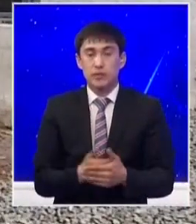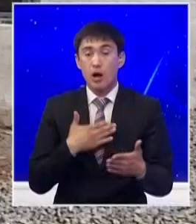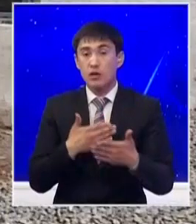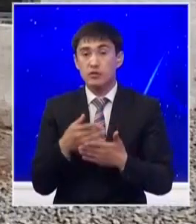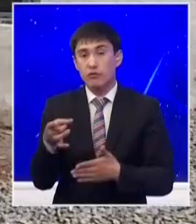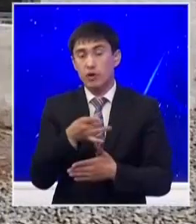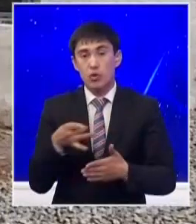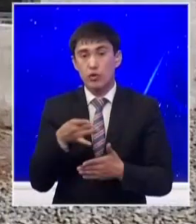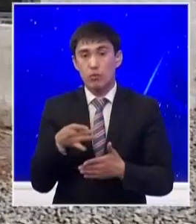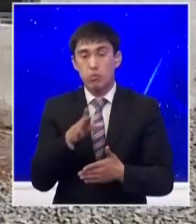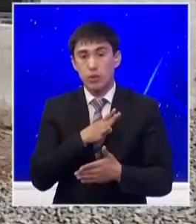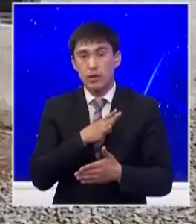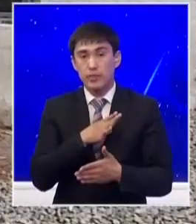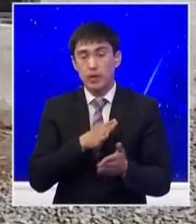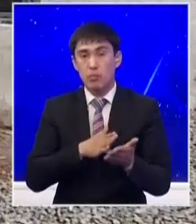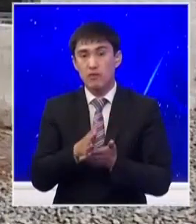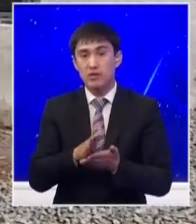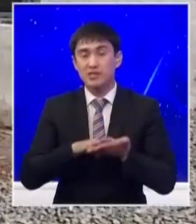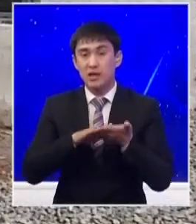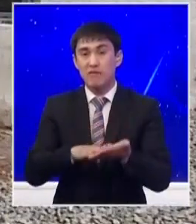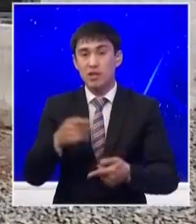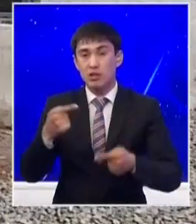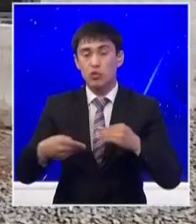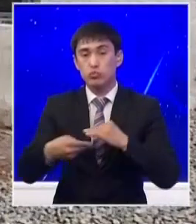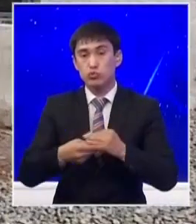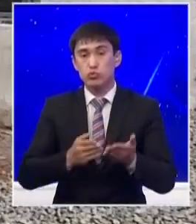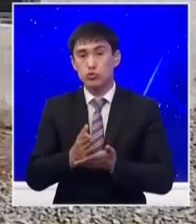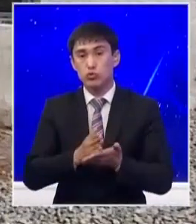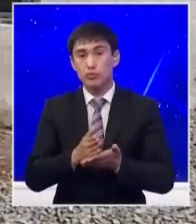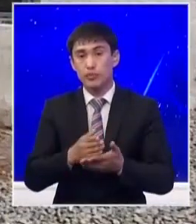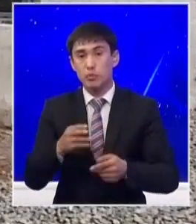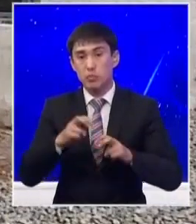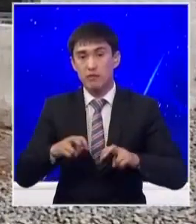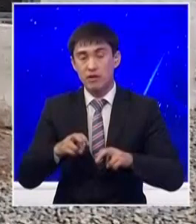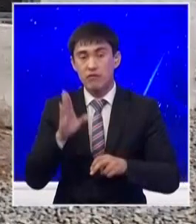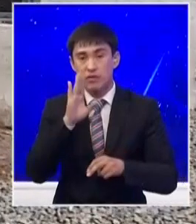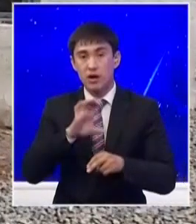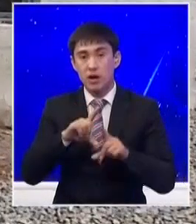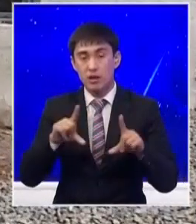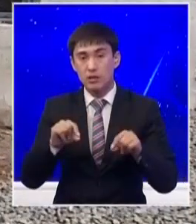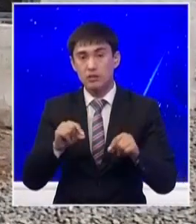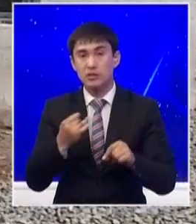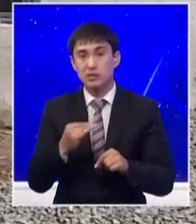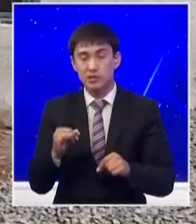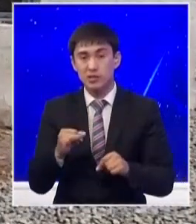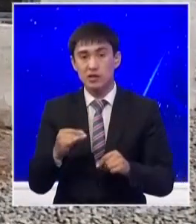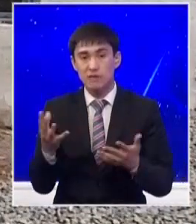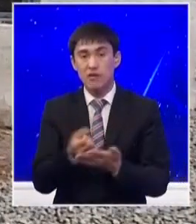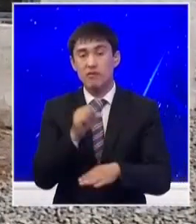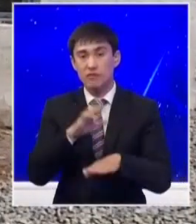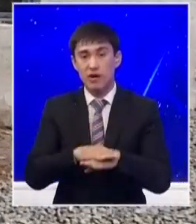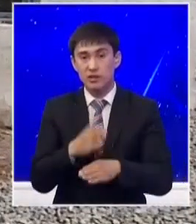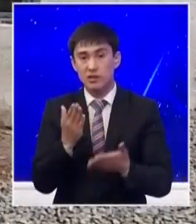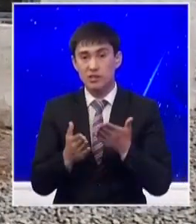активистов района было направлено заявление в антикоррупционную службу проверить деятельность водоканала и выявить факты, если